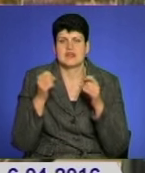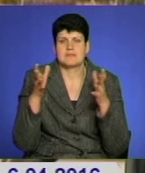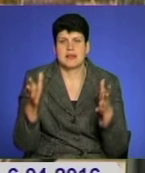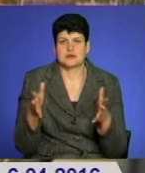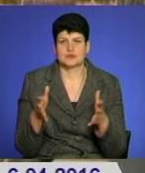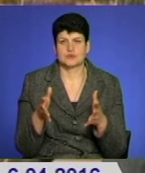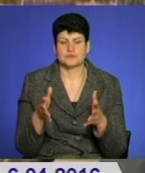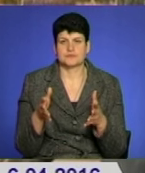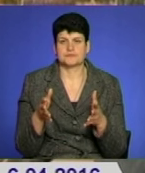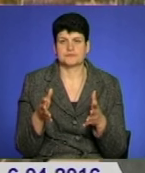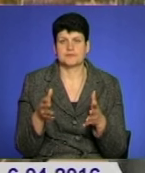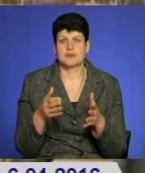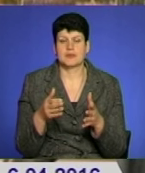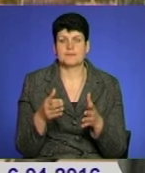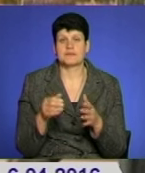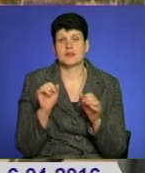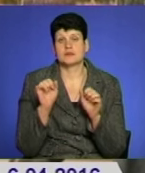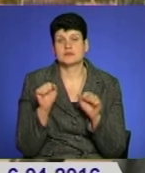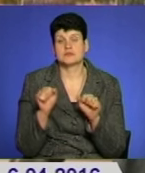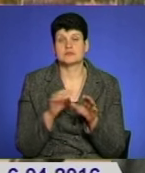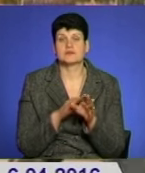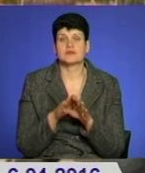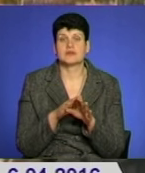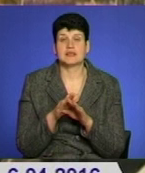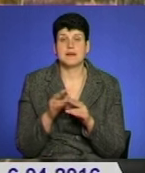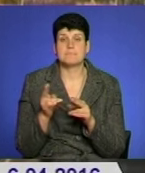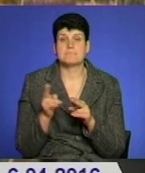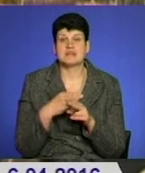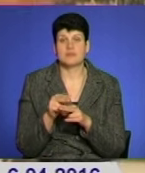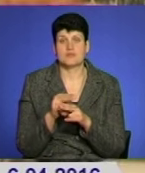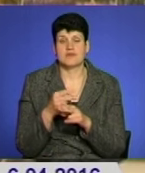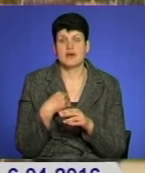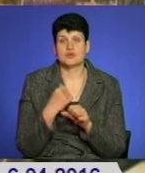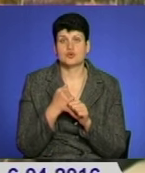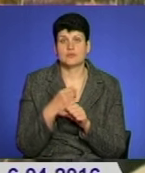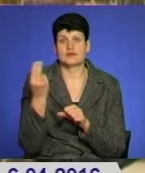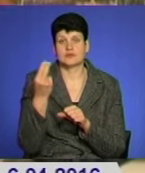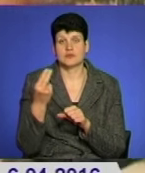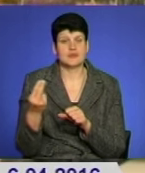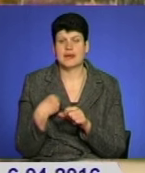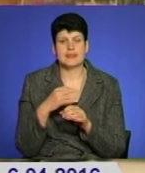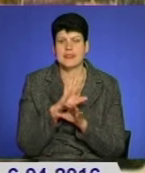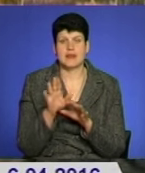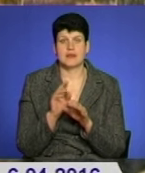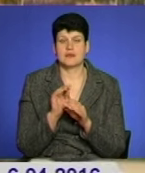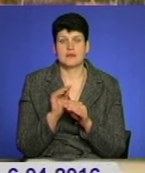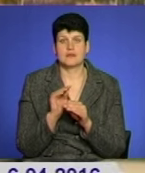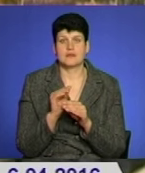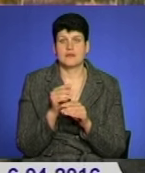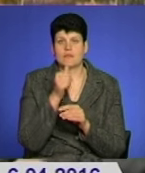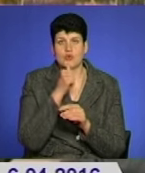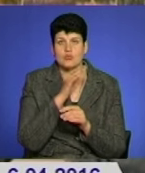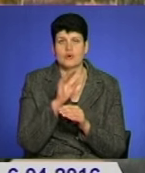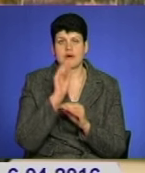полотна. Манера виконання, вона без поправок. Я як зробив рисунок і не поправляю, а так виставляю всю